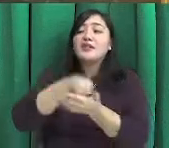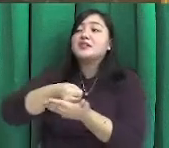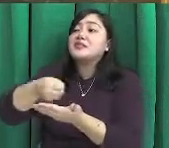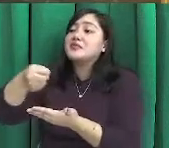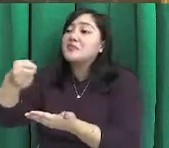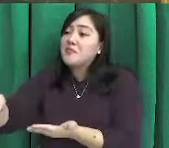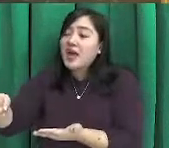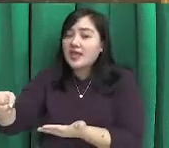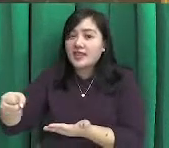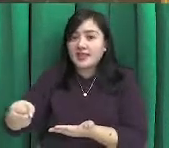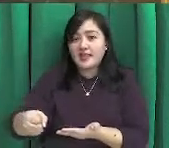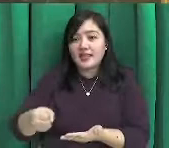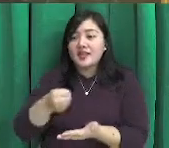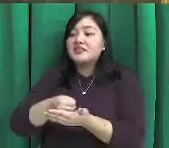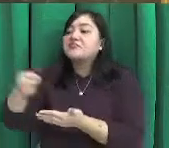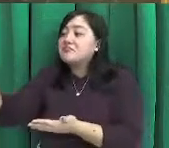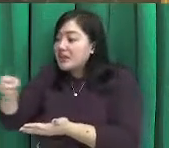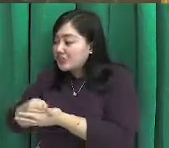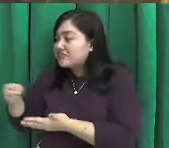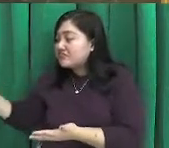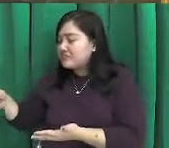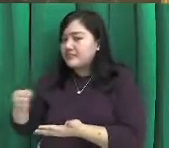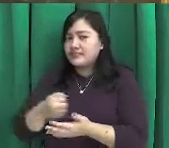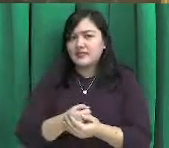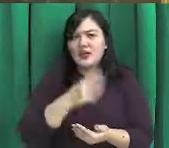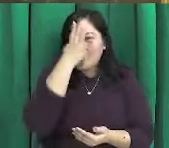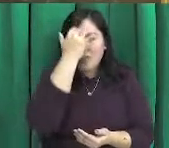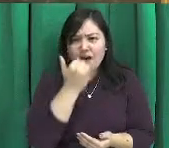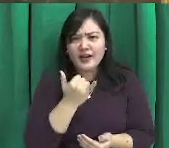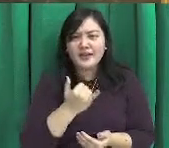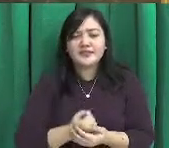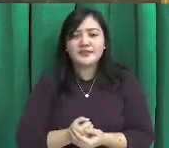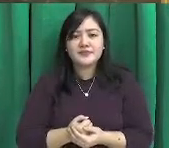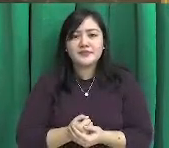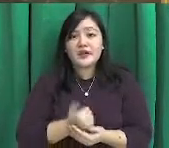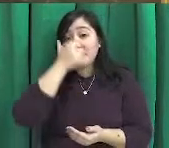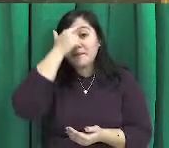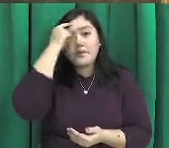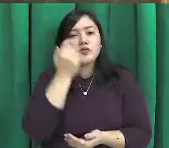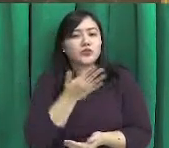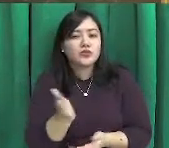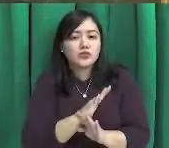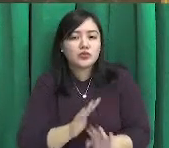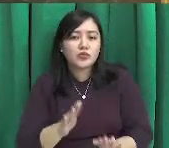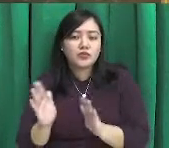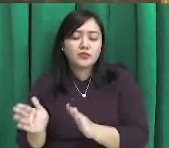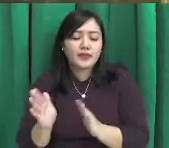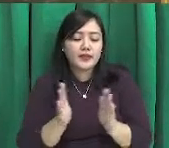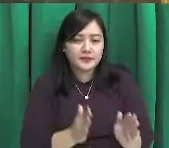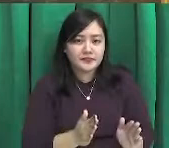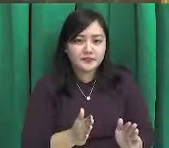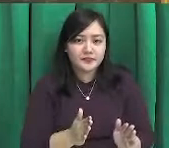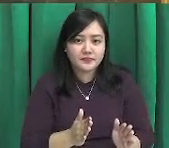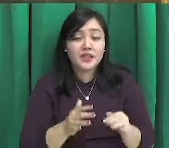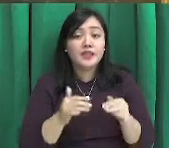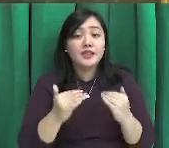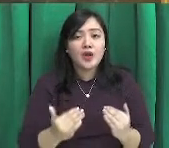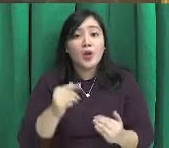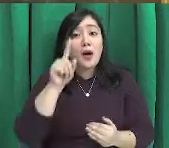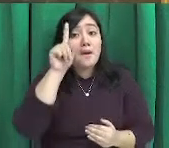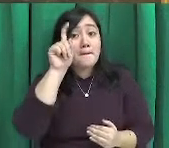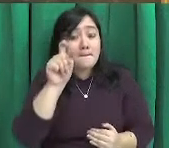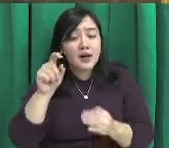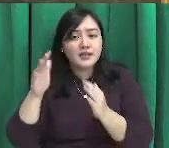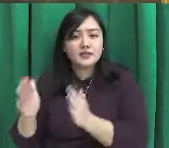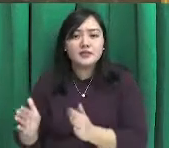Alright, magplano. Yung lalaki, alright, usap kayo mag-asawa, eto ang pera natin. Magkano ang sweldo ko? Kung natatrabaho